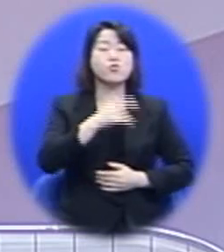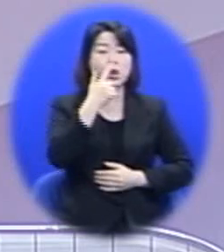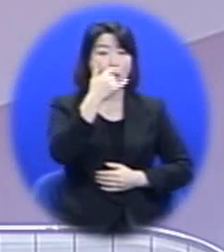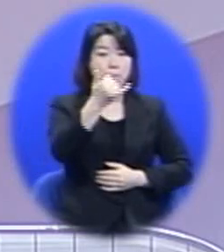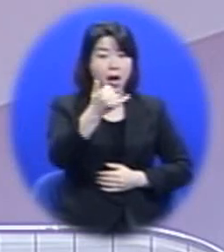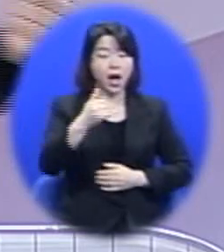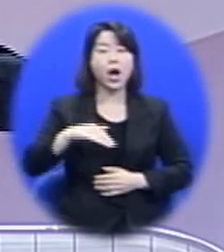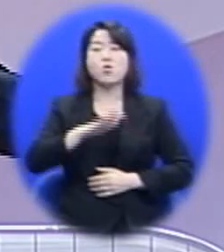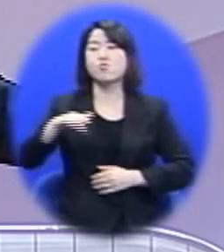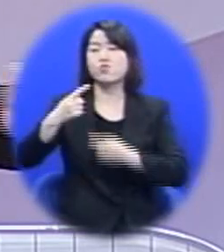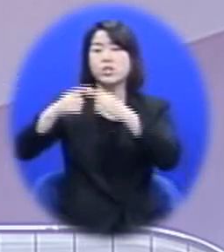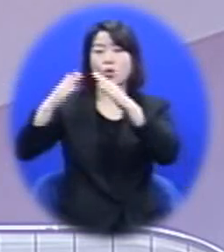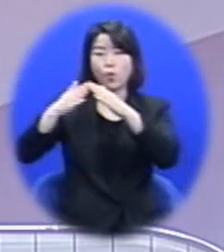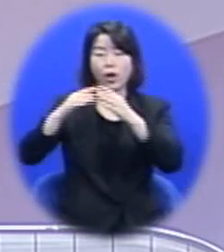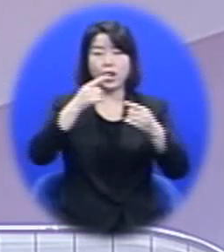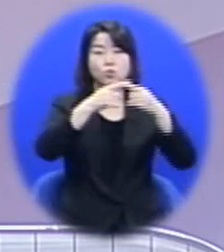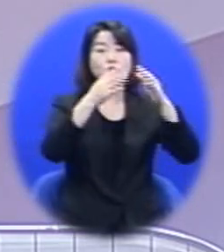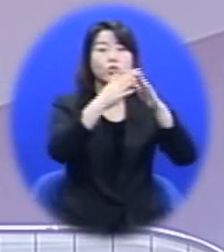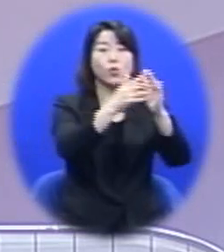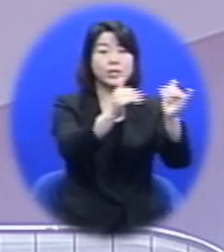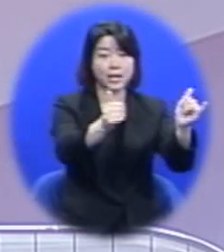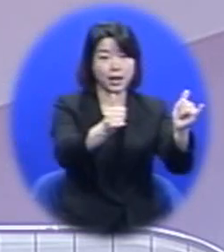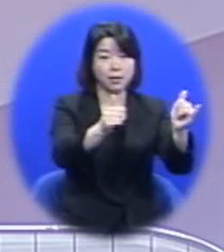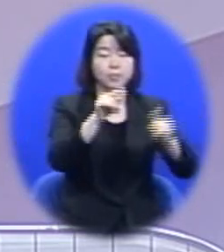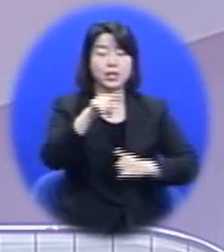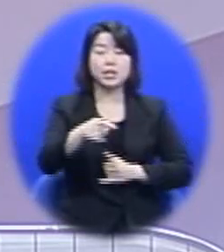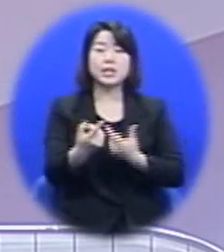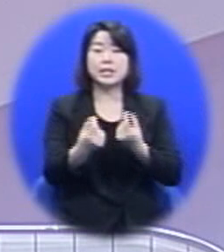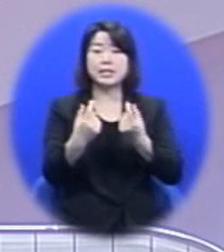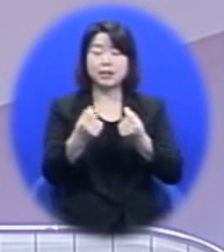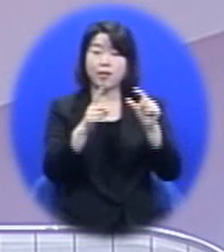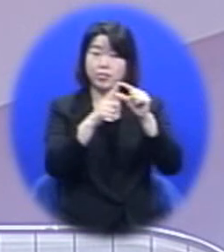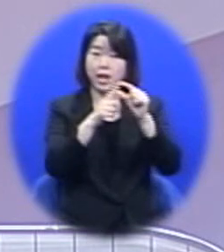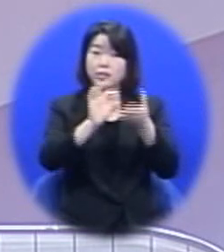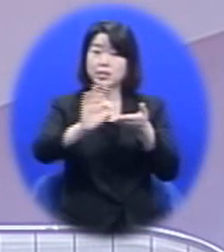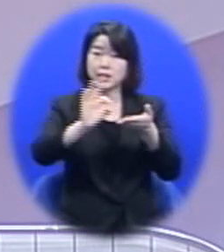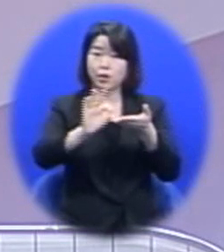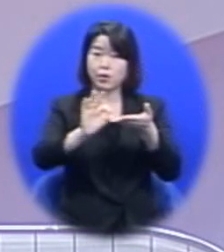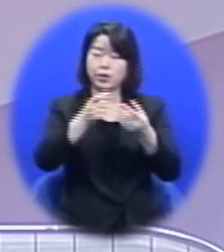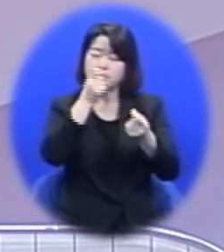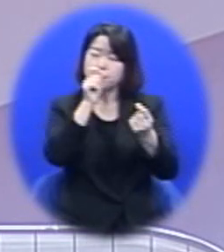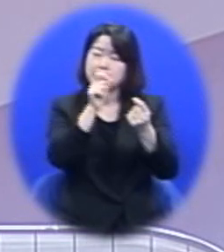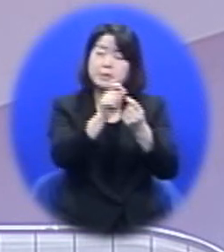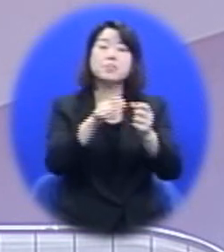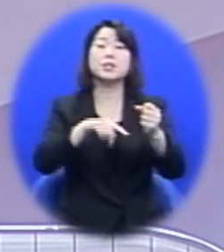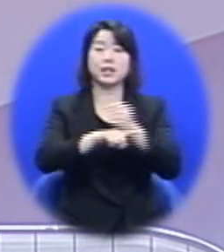교회, 우리 교인 이런 표현을 씁니다. 친밀한 표현이죠.